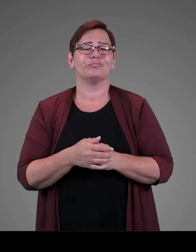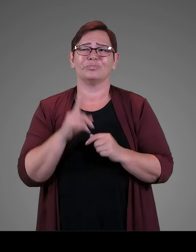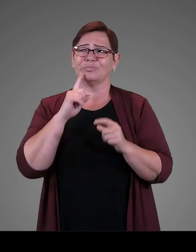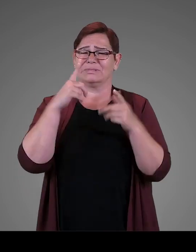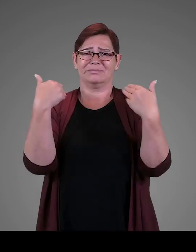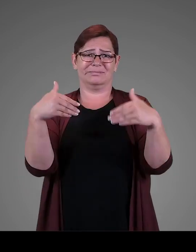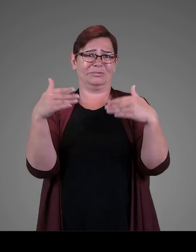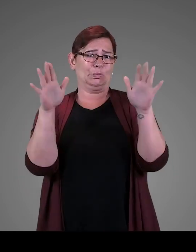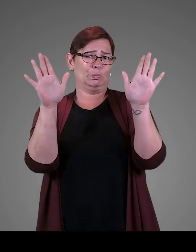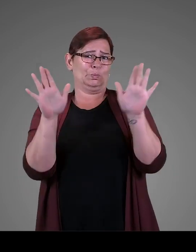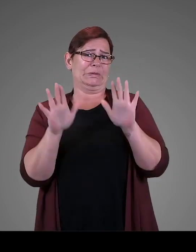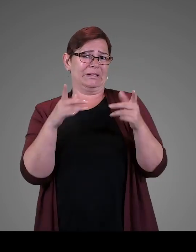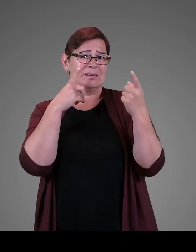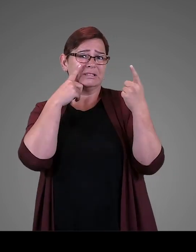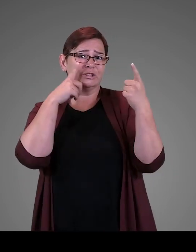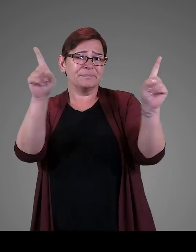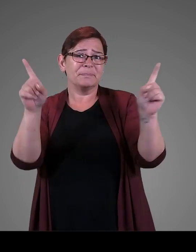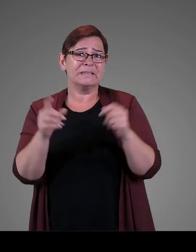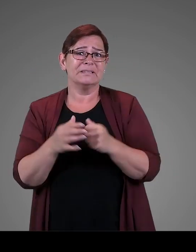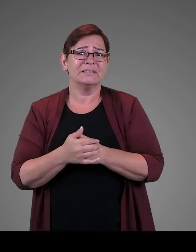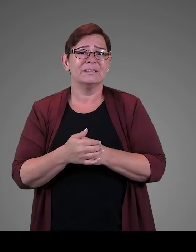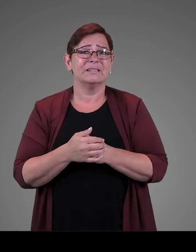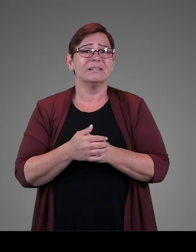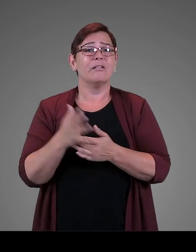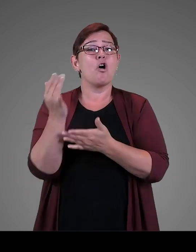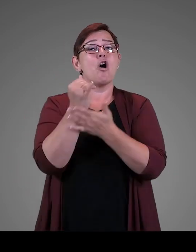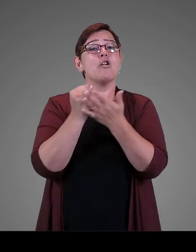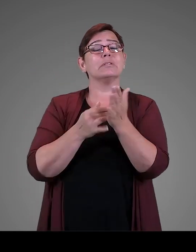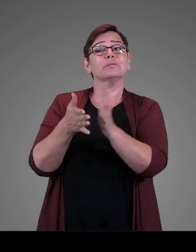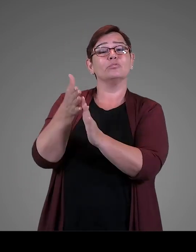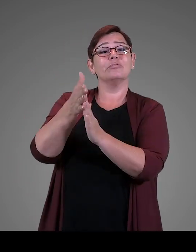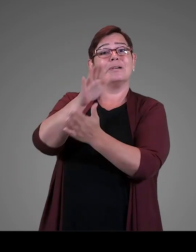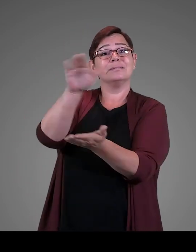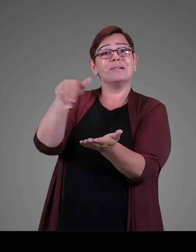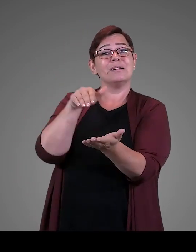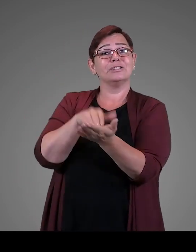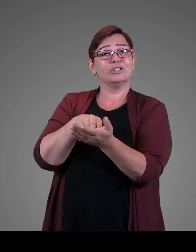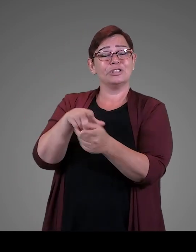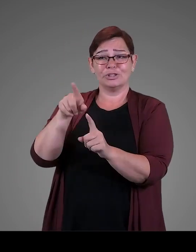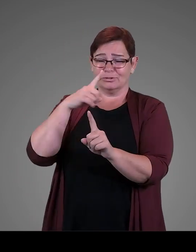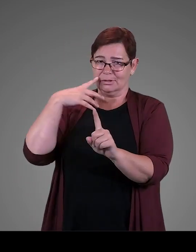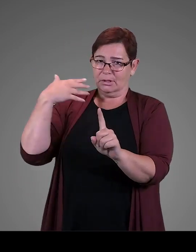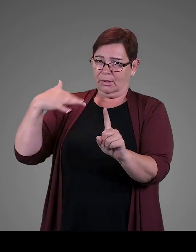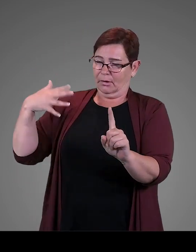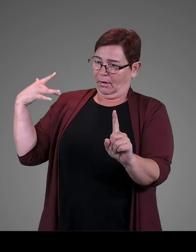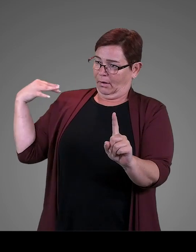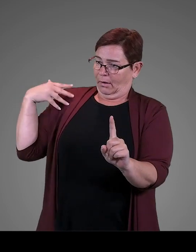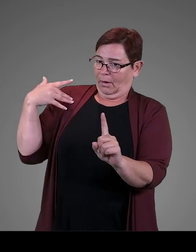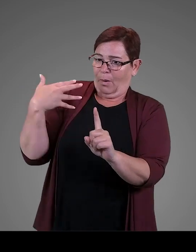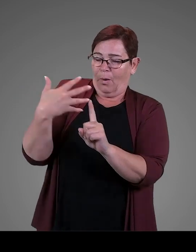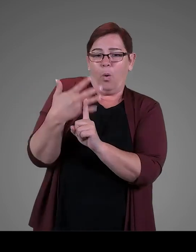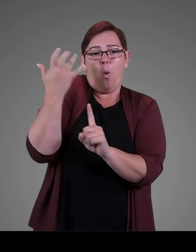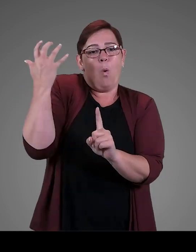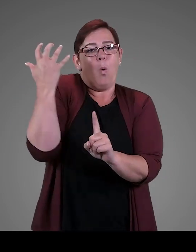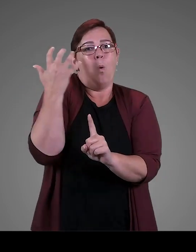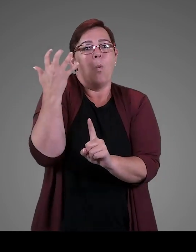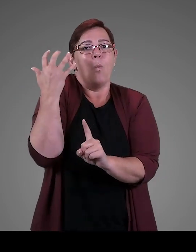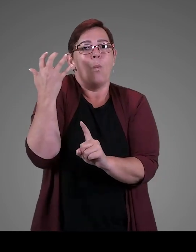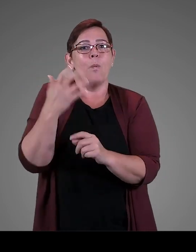je pense quand même qu'il y a là un grand acquis. Alors, les centres d'artistes, d'une certaine manière, sont partis vraiment de très